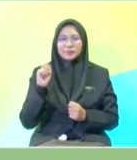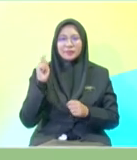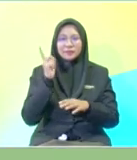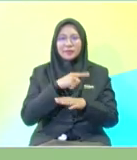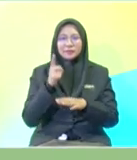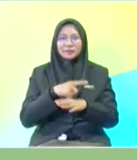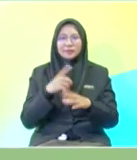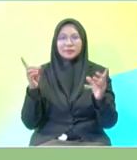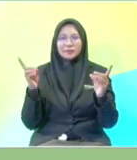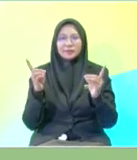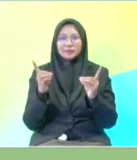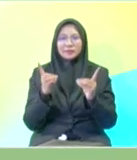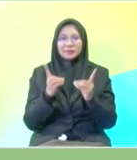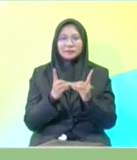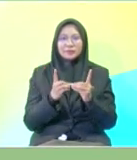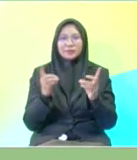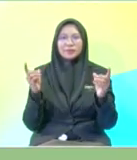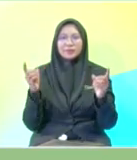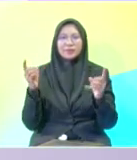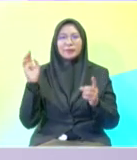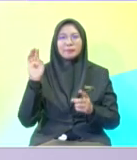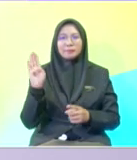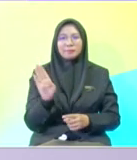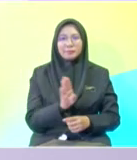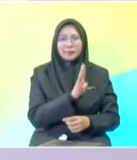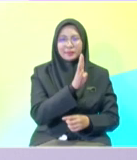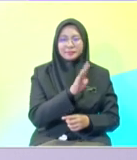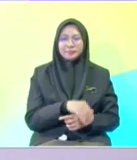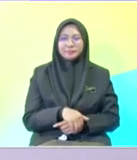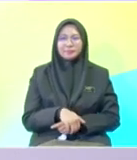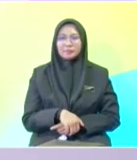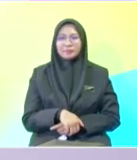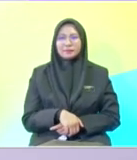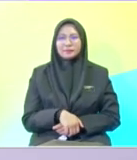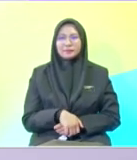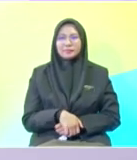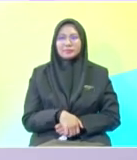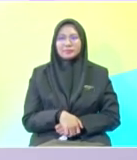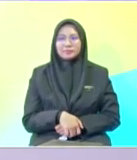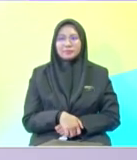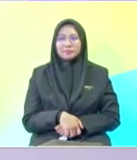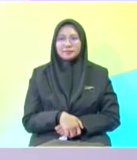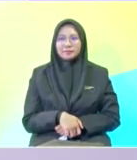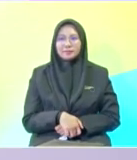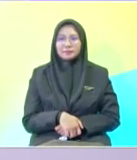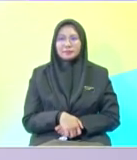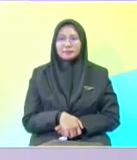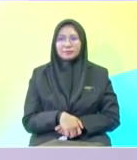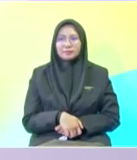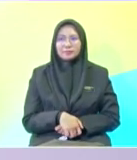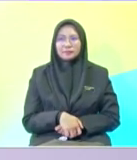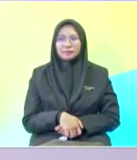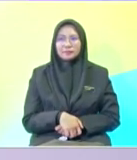bertemu dengan huruf ba Oke kita lihat cara bacaannya Bagaimana cara bacaan